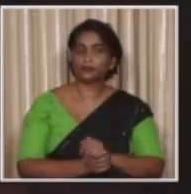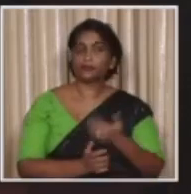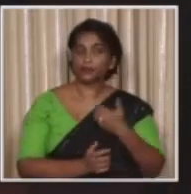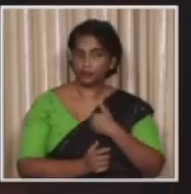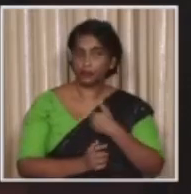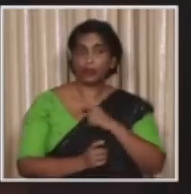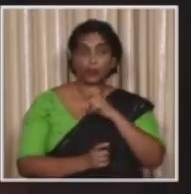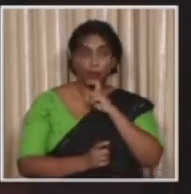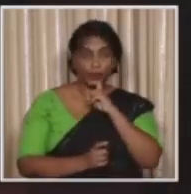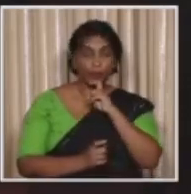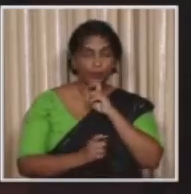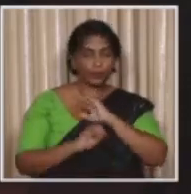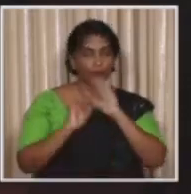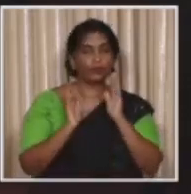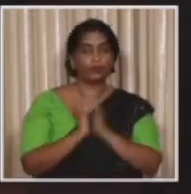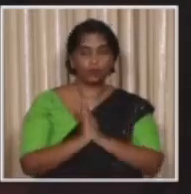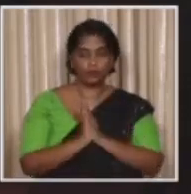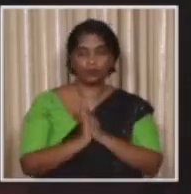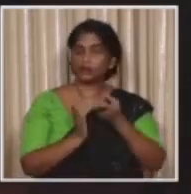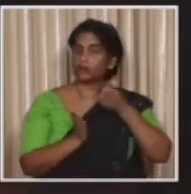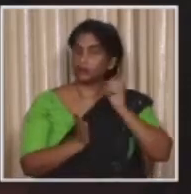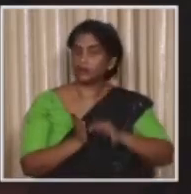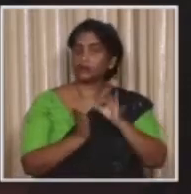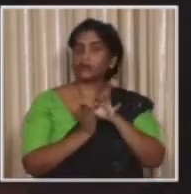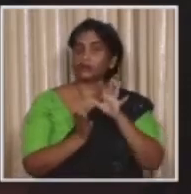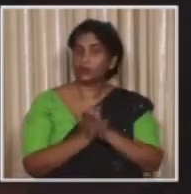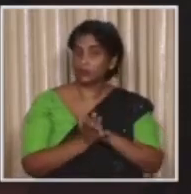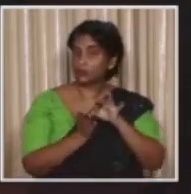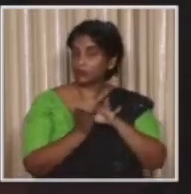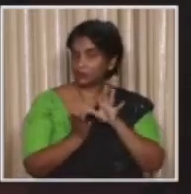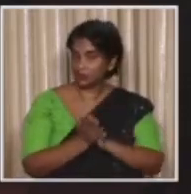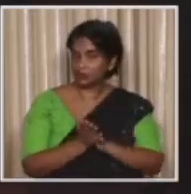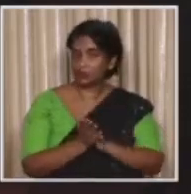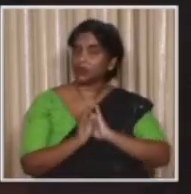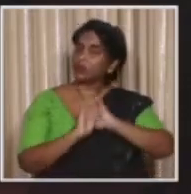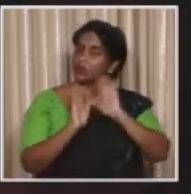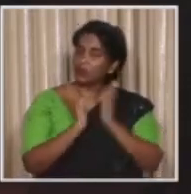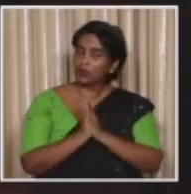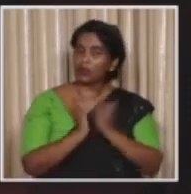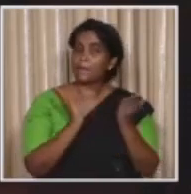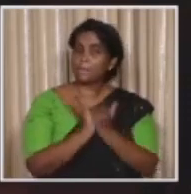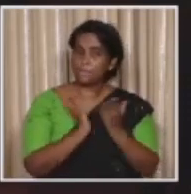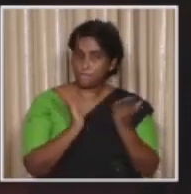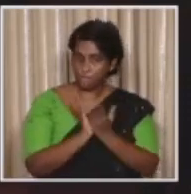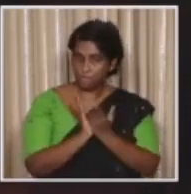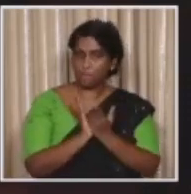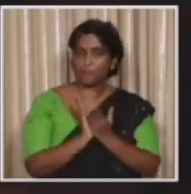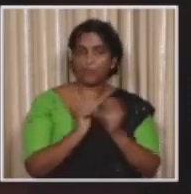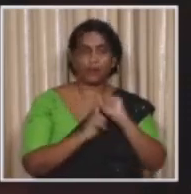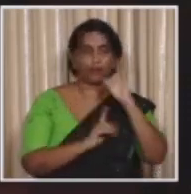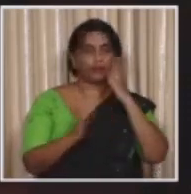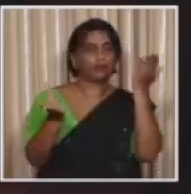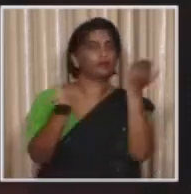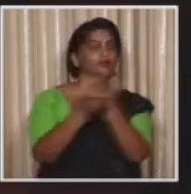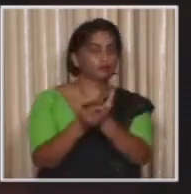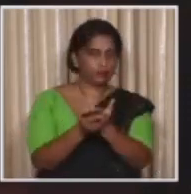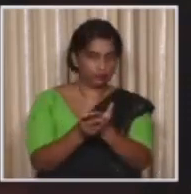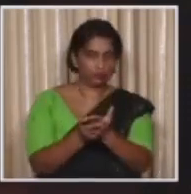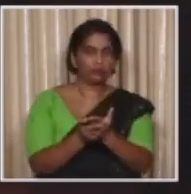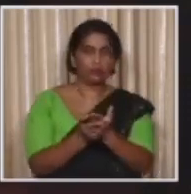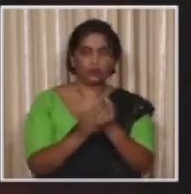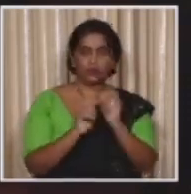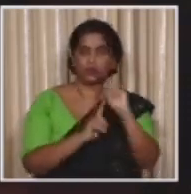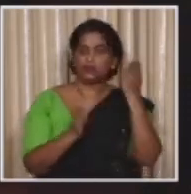මේ නඩු හබවලට ඔහු ගත්ත තීන්දුවලට අදාළ සියලුම ලිපි ලේඛන හැන්සඩ් ගත කරනවා